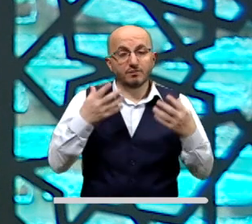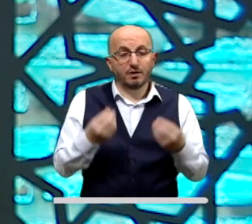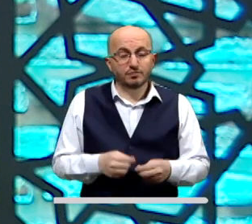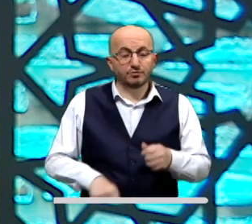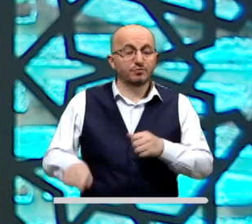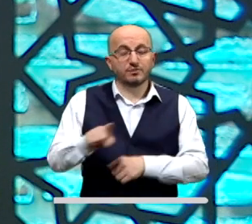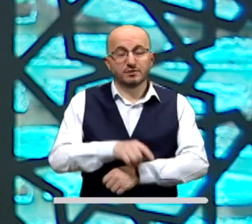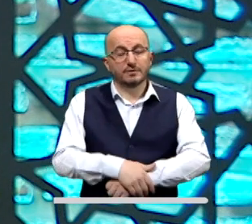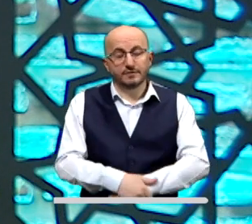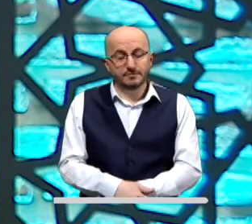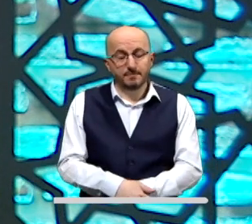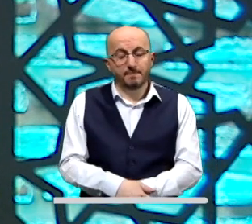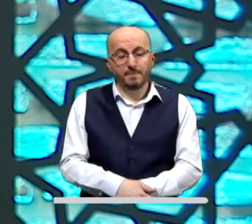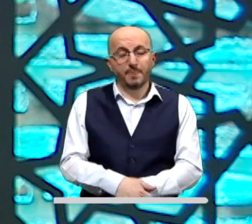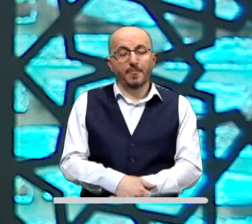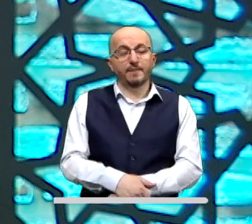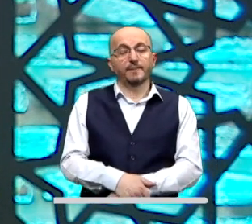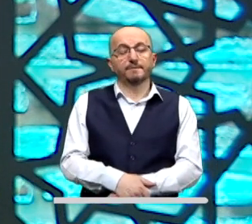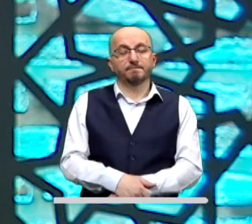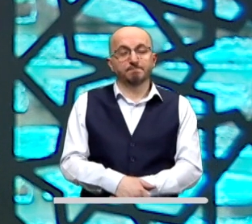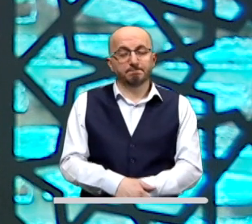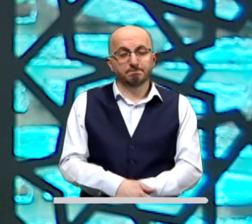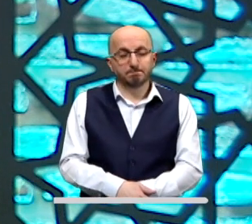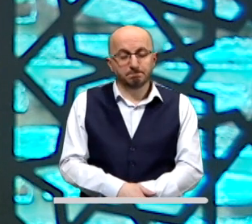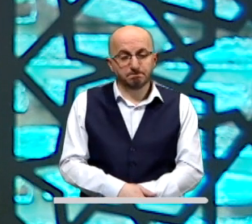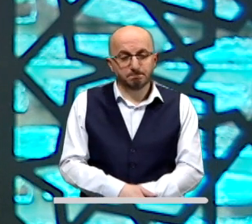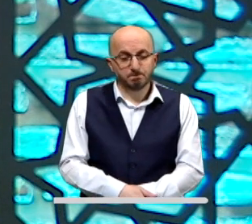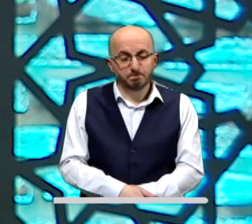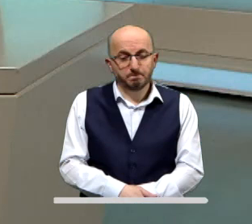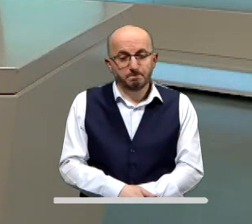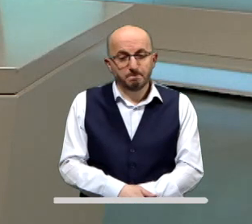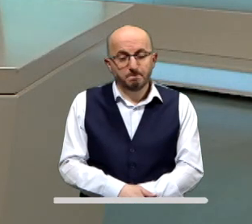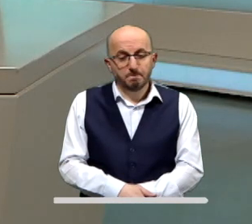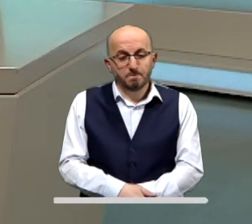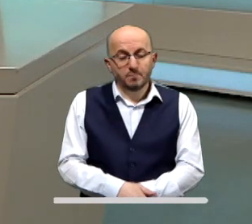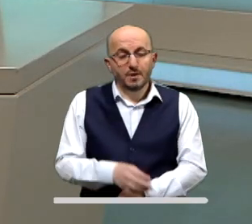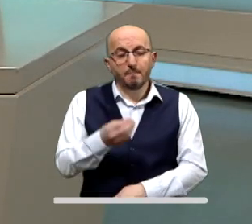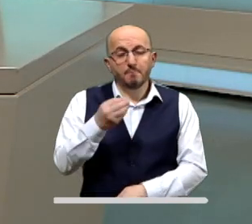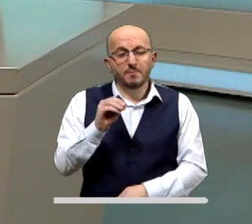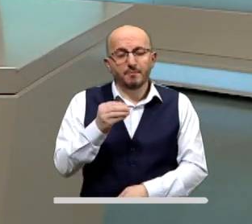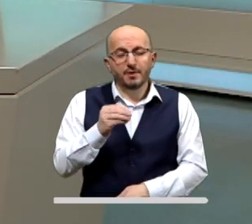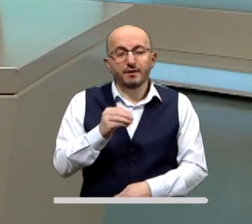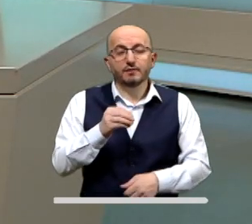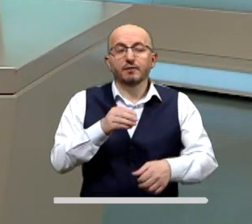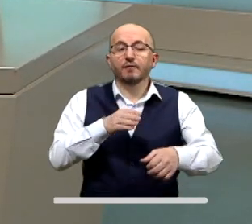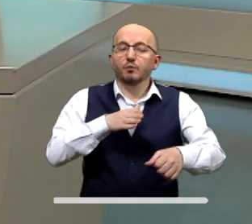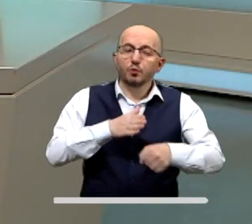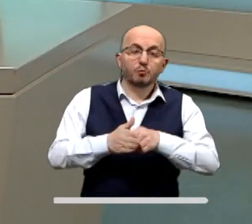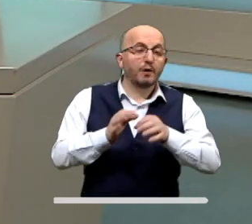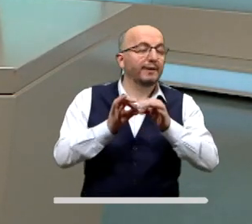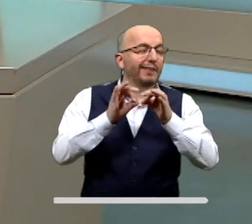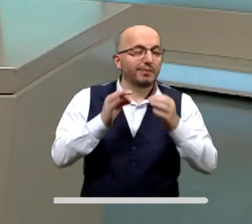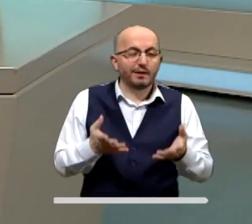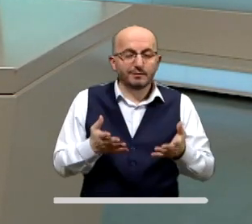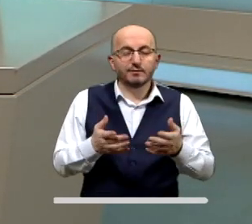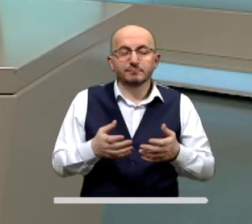razı olsun Allah sizden de razı olsun Bolu'ya Selam ediyoruz Efendim dua bekleriz Hayırlı akşamlar Akika kurbanı nedir diye bir cevaplasak da hocam sonra